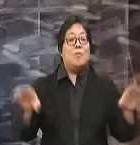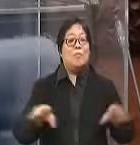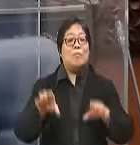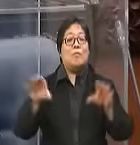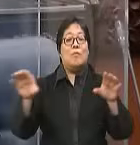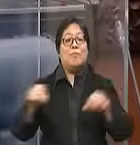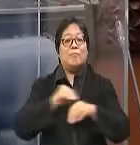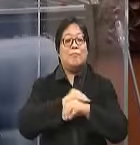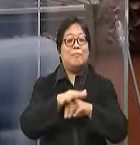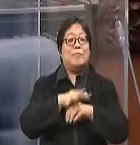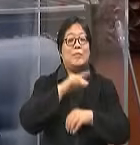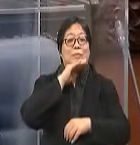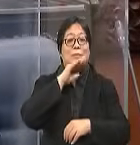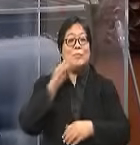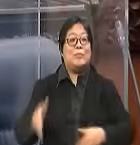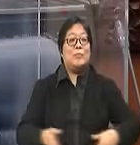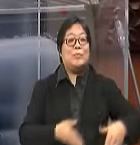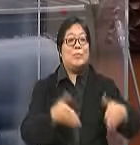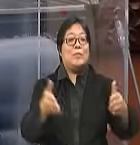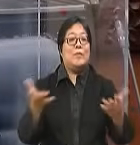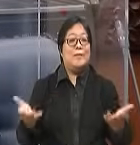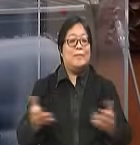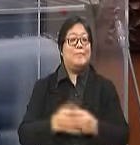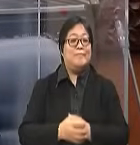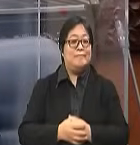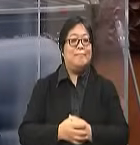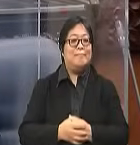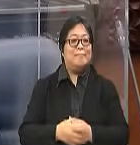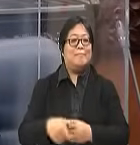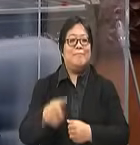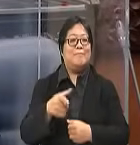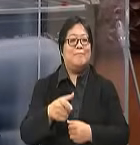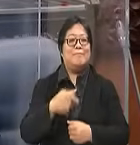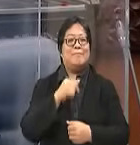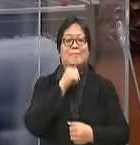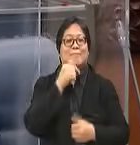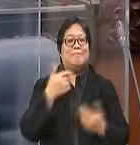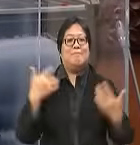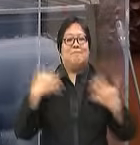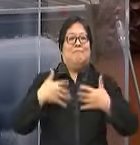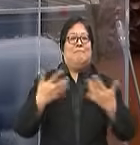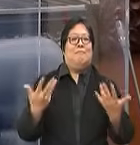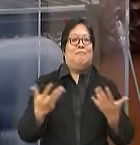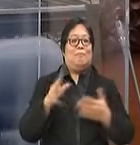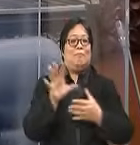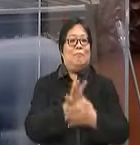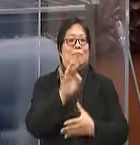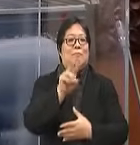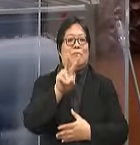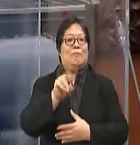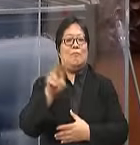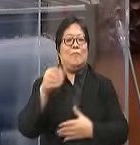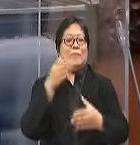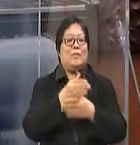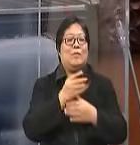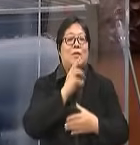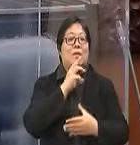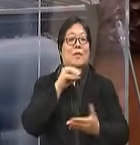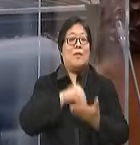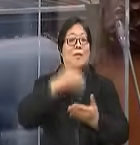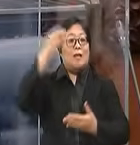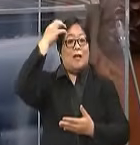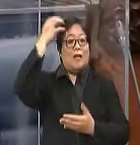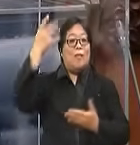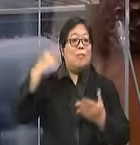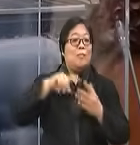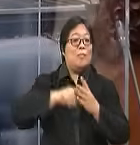ke yang mencemari sungai tidak langsung the memperlihatkan ketakutan September 2020 gangguan AIDS langu